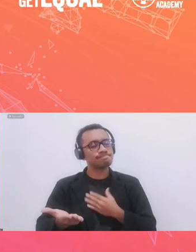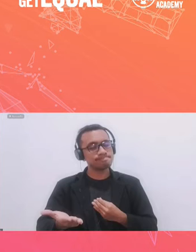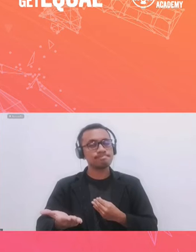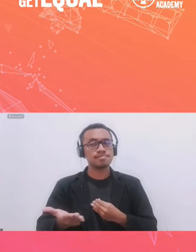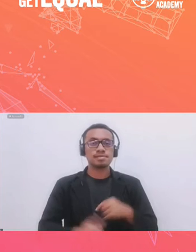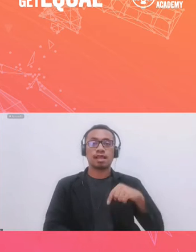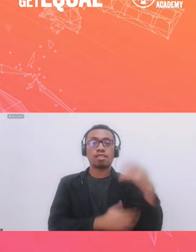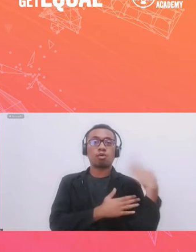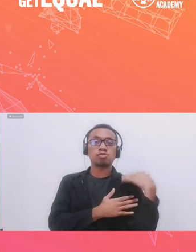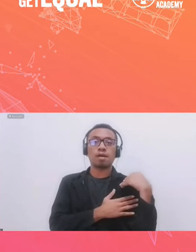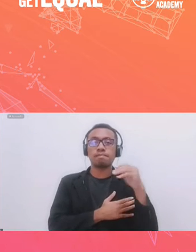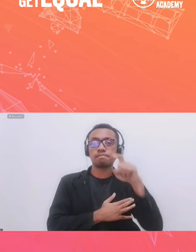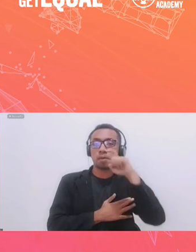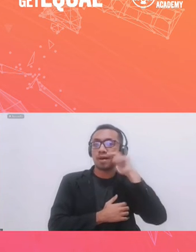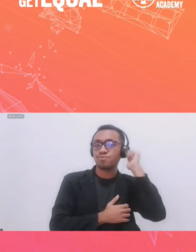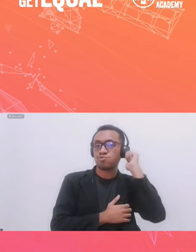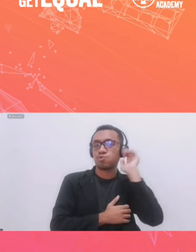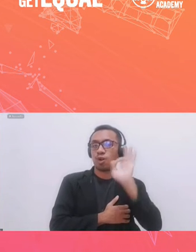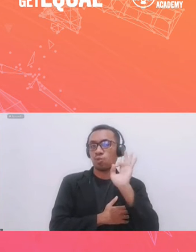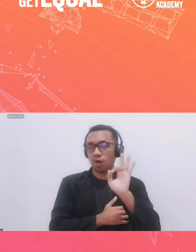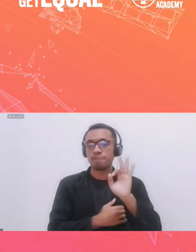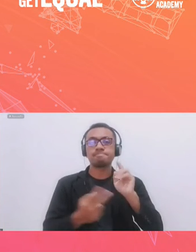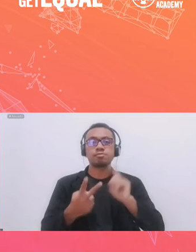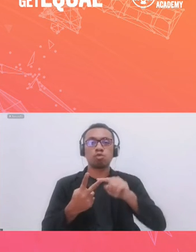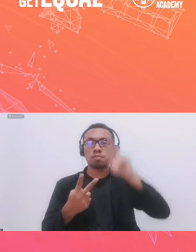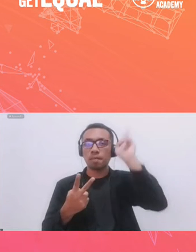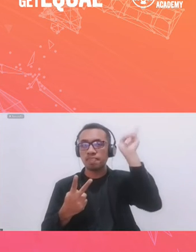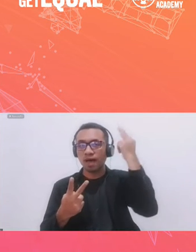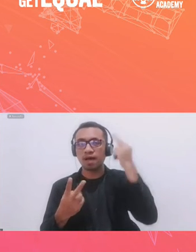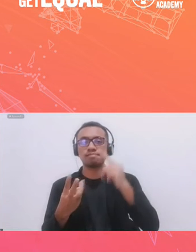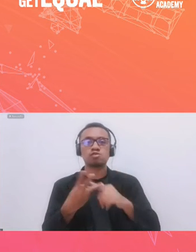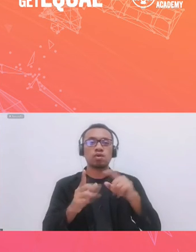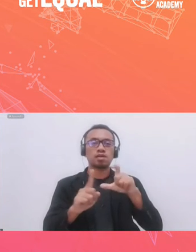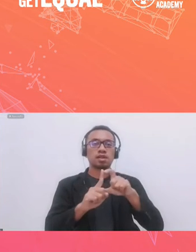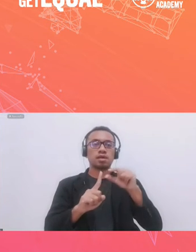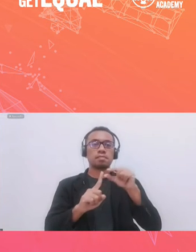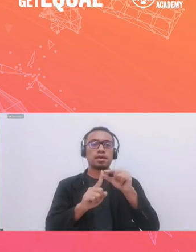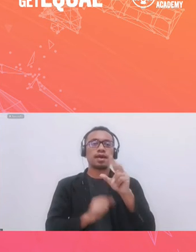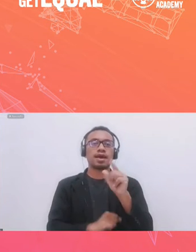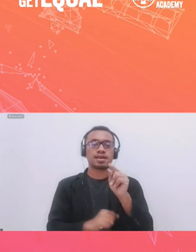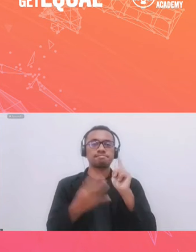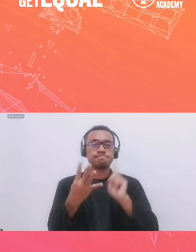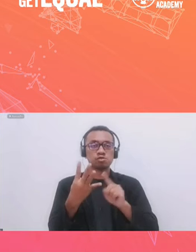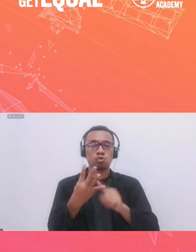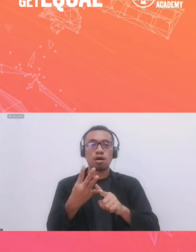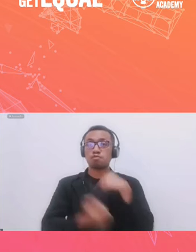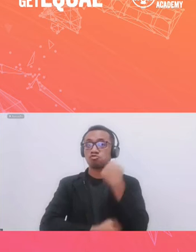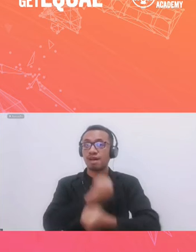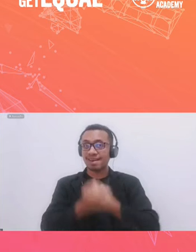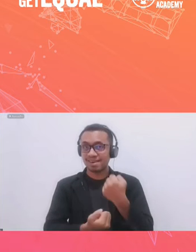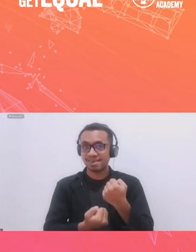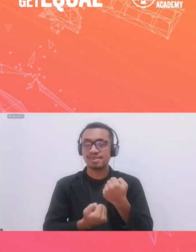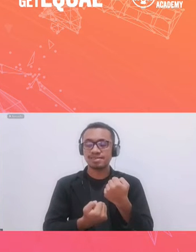tua, sebagai dari wakil pemerintah, DPR, dan juga private sector ya, terutama